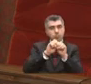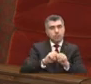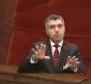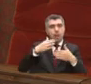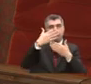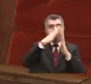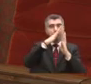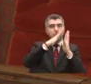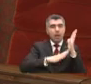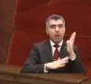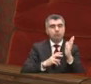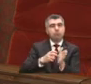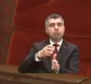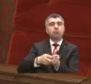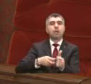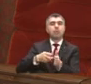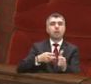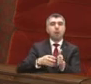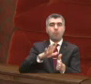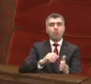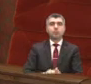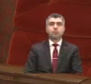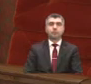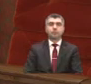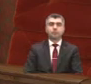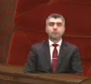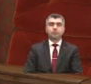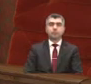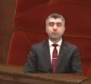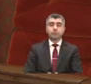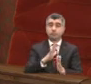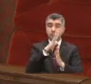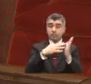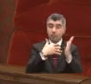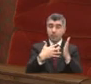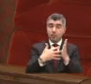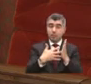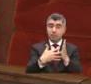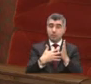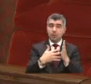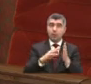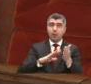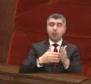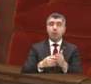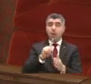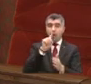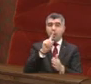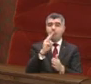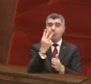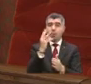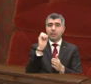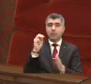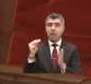للتراب الوطني بشبكة سككية. هذا المخطط اللي أعطته الدراسة تشمل إحداث 1300